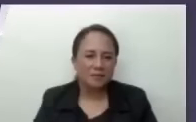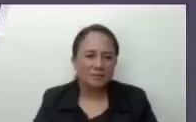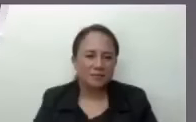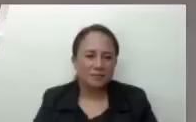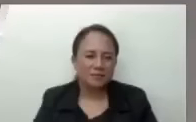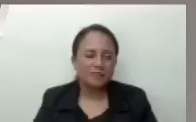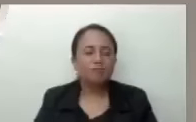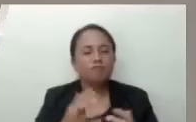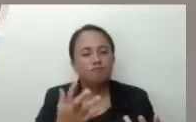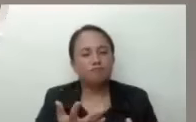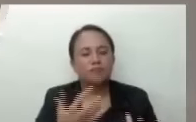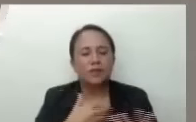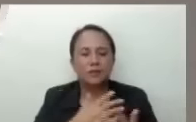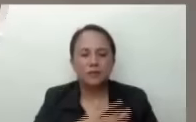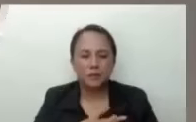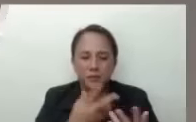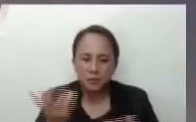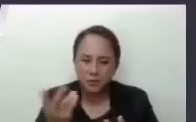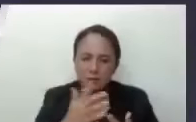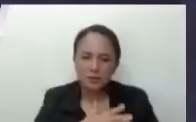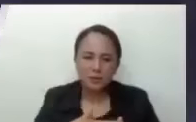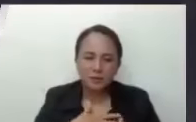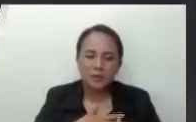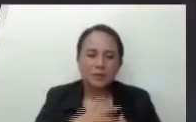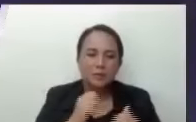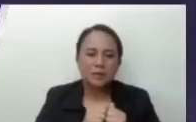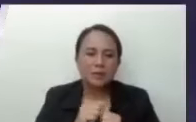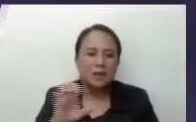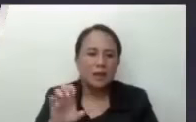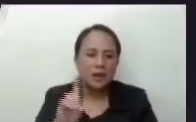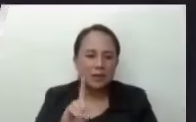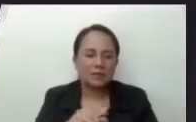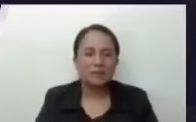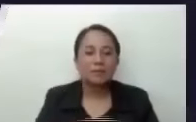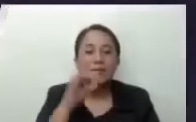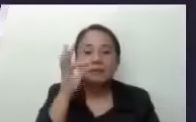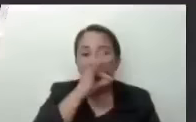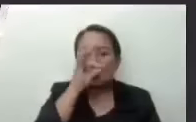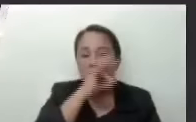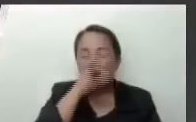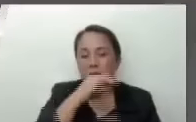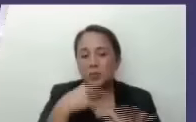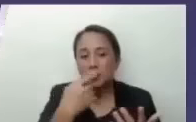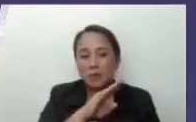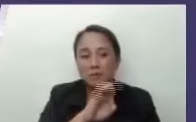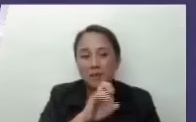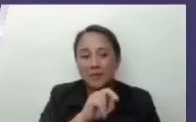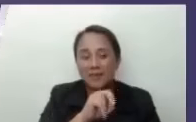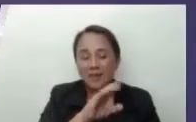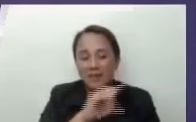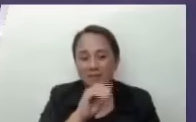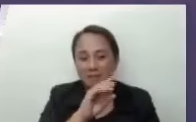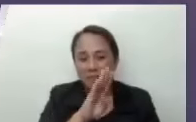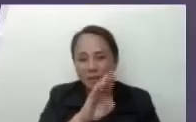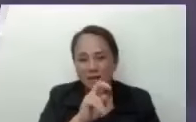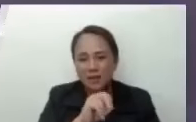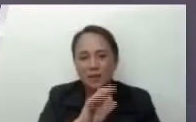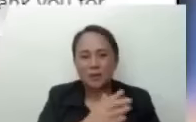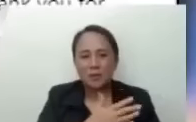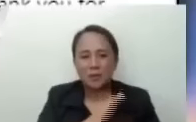sparkle couple ang pagsasama stage ni Ed at Filipino indie folk band Ben and Ben na nagd it pa sa kantang maybe the